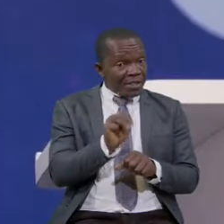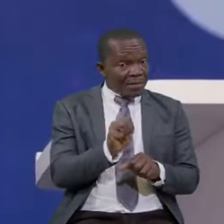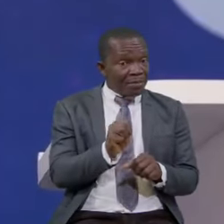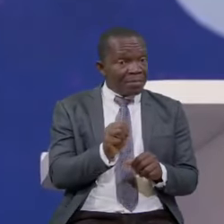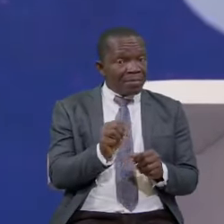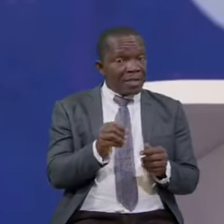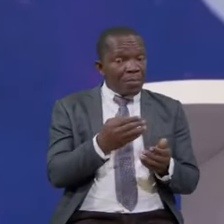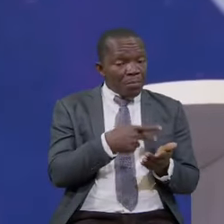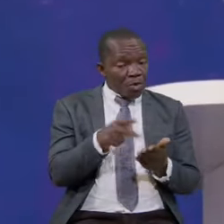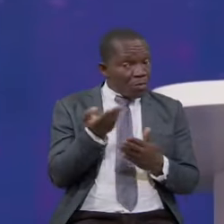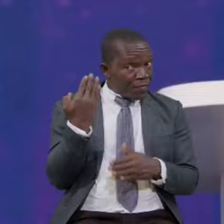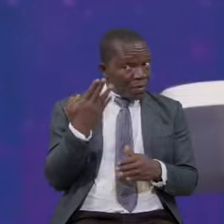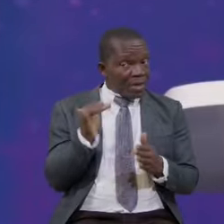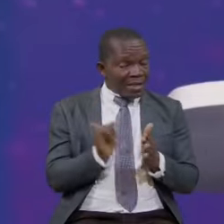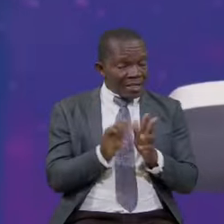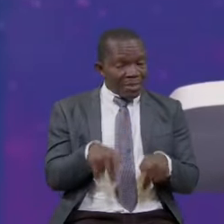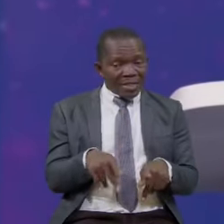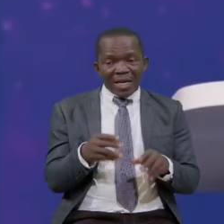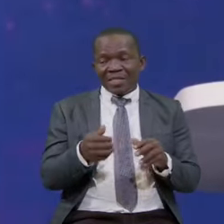l'esprit de la